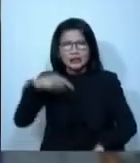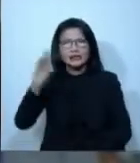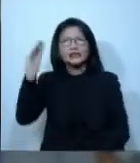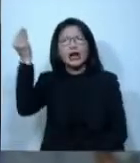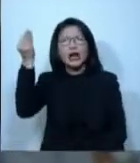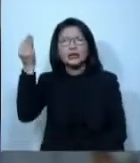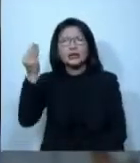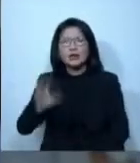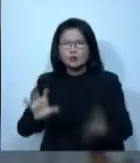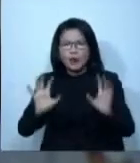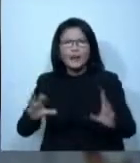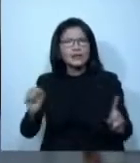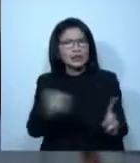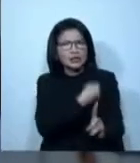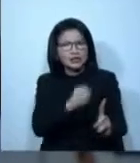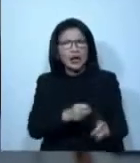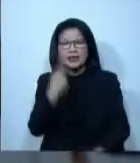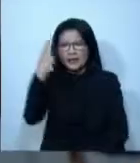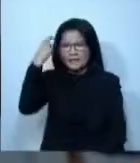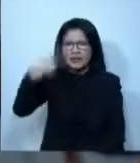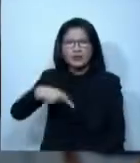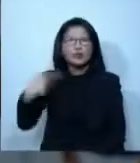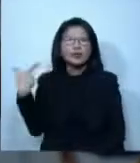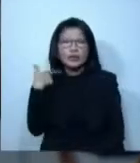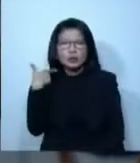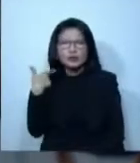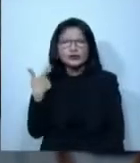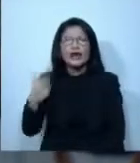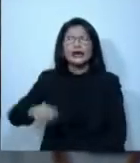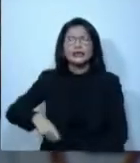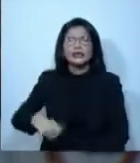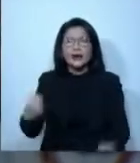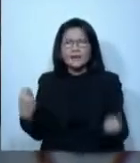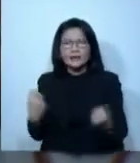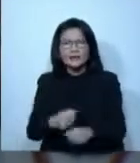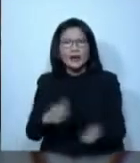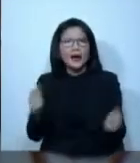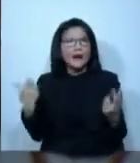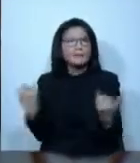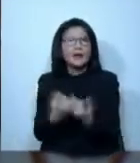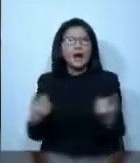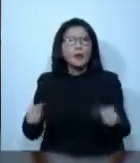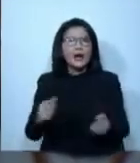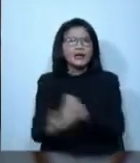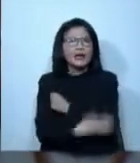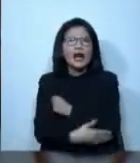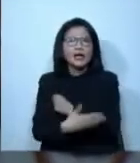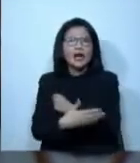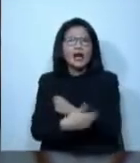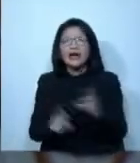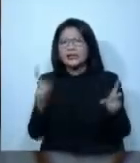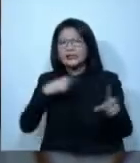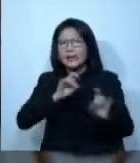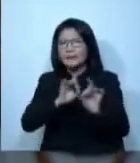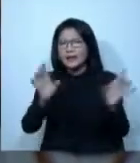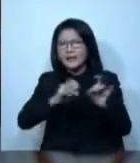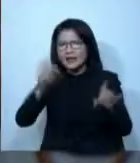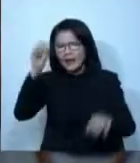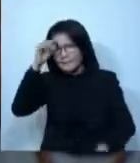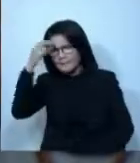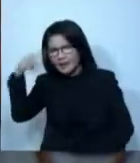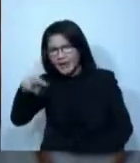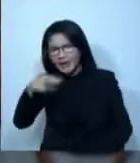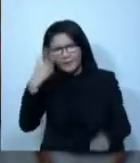aja ada tiga pandangan ada yang menganggap ini terorisme ada yang menganggap ini separatisme ada yang menganggap ini kriminal di kita aja Di Jakarta ada perbedaan pandangan Apa